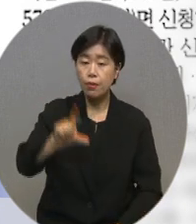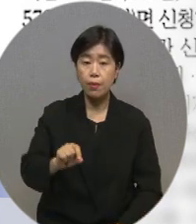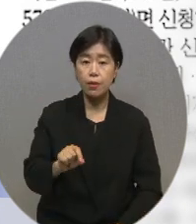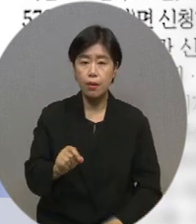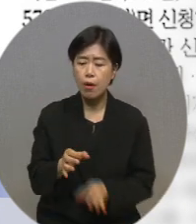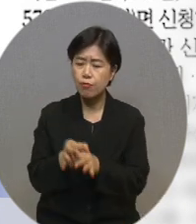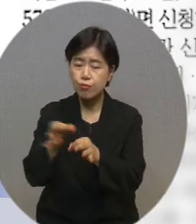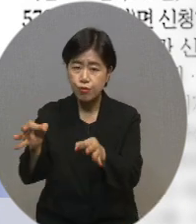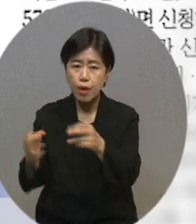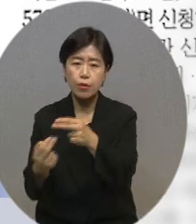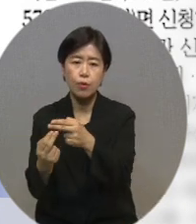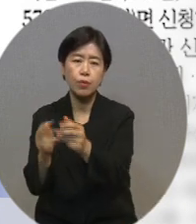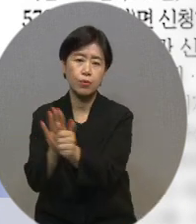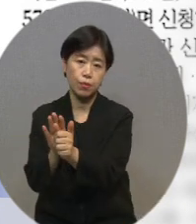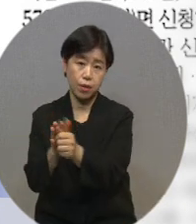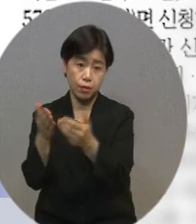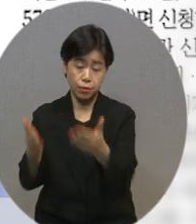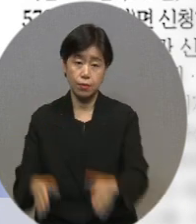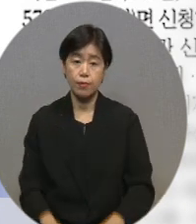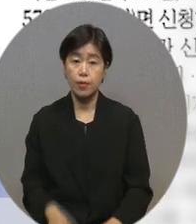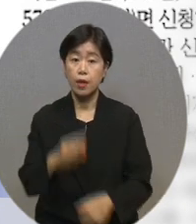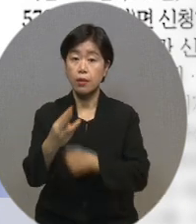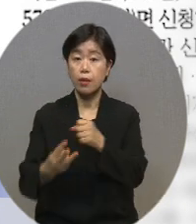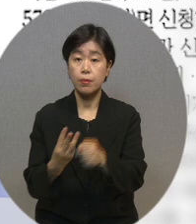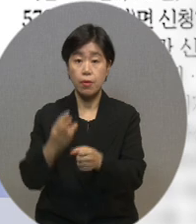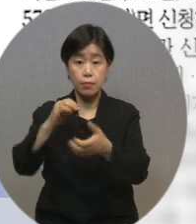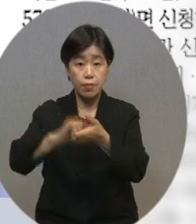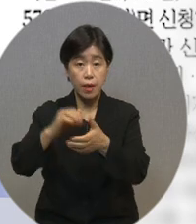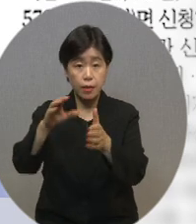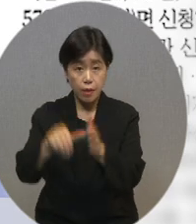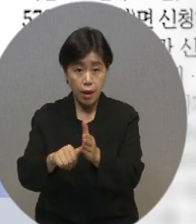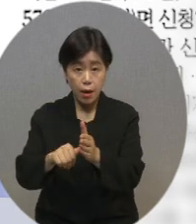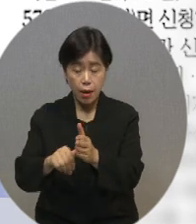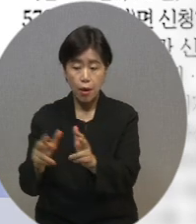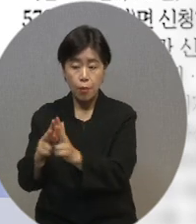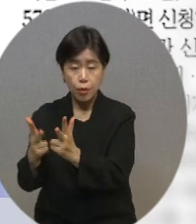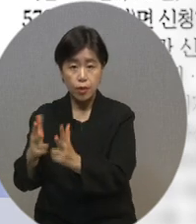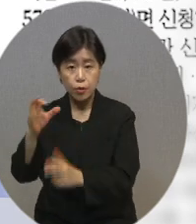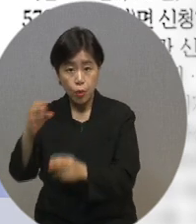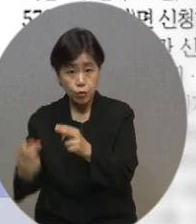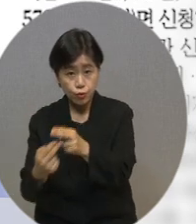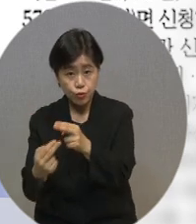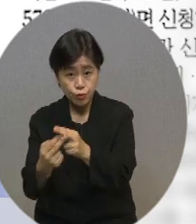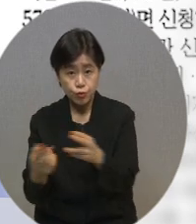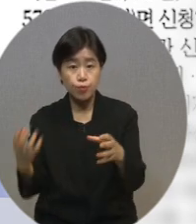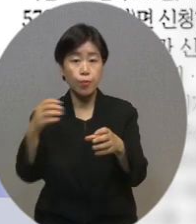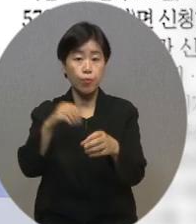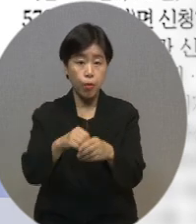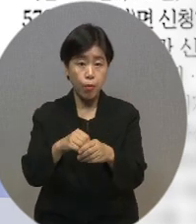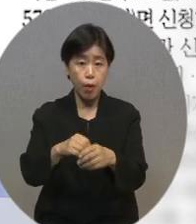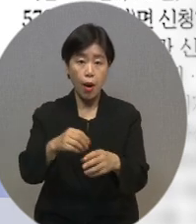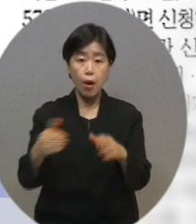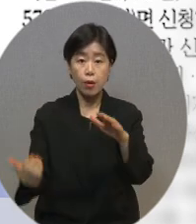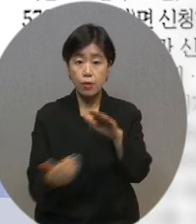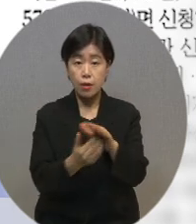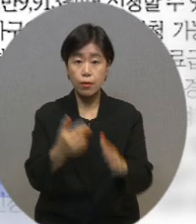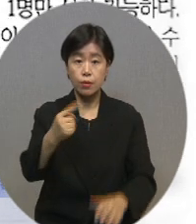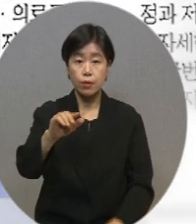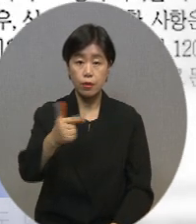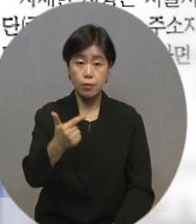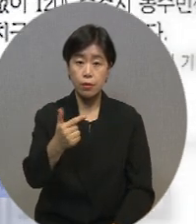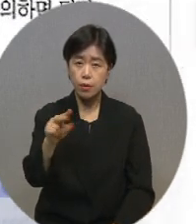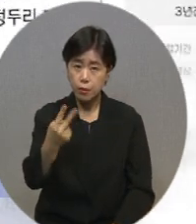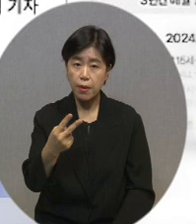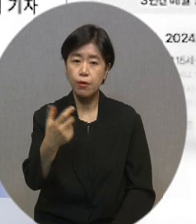주는 방식입니다 3년 만기시 본인 저축액을 포함해 최대 1260만 원과 이자를 받게